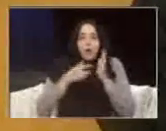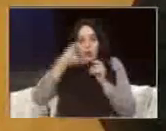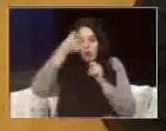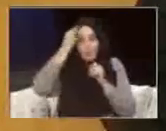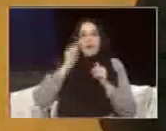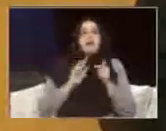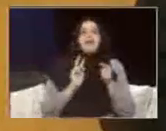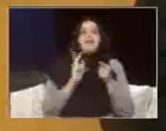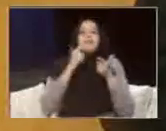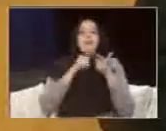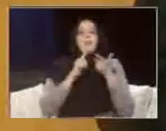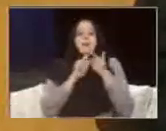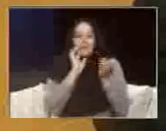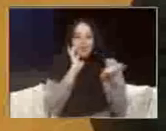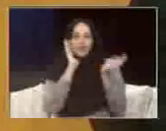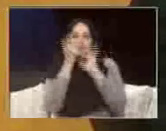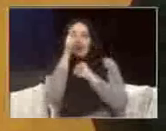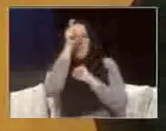إذا تمكنت حولت الإنسان